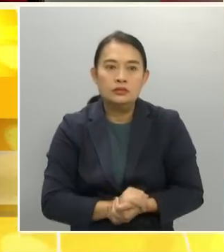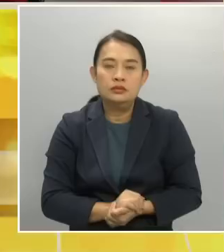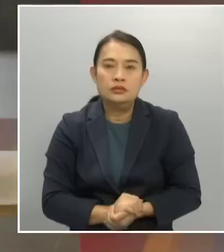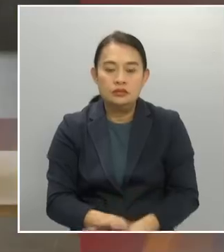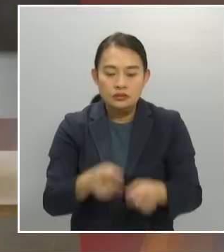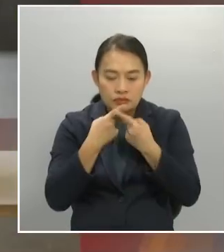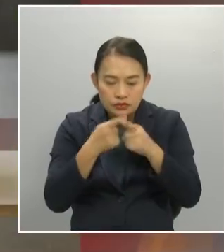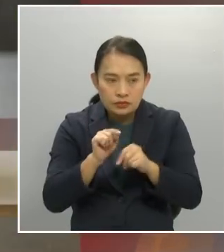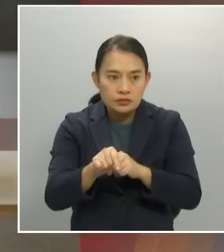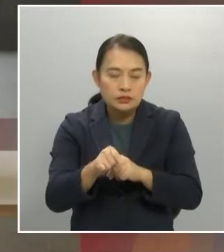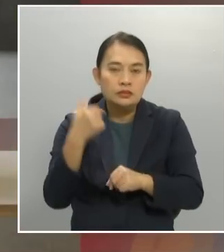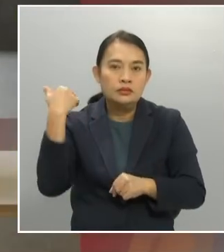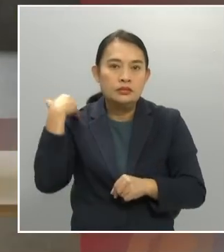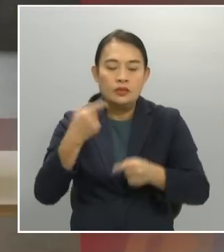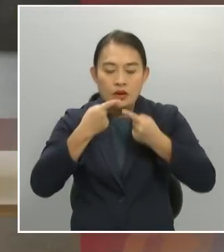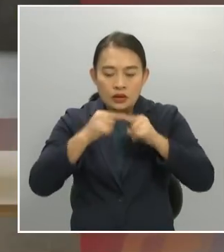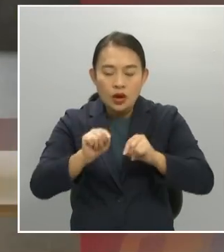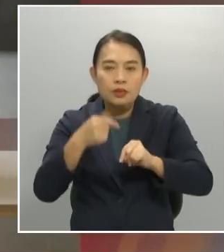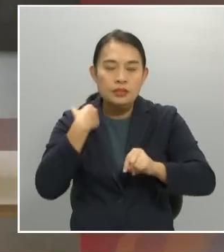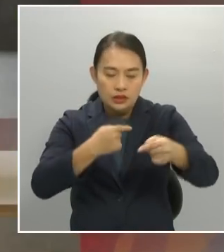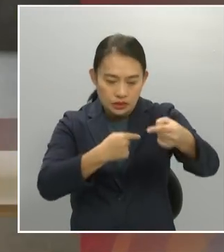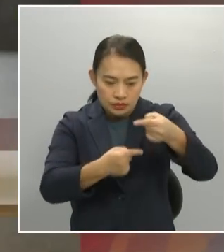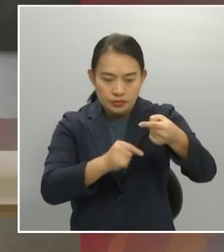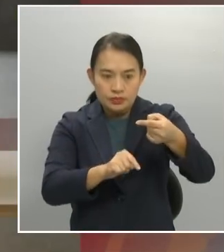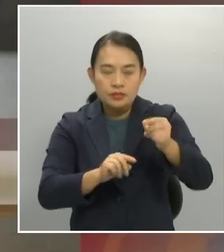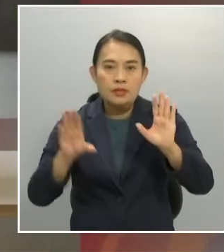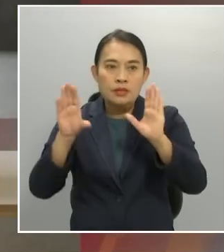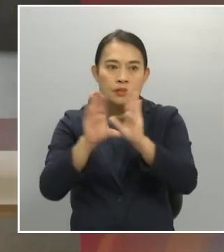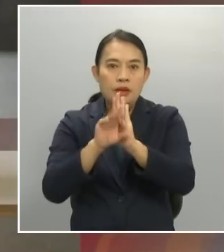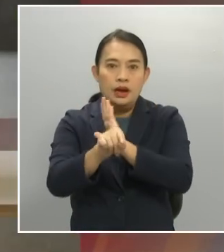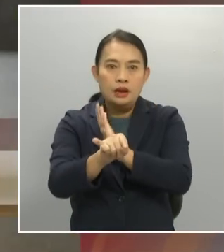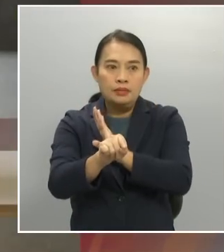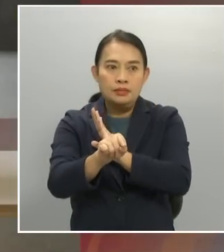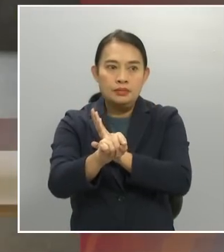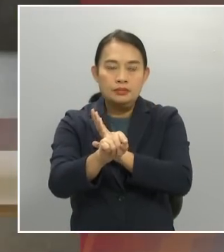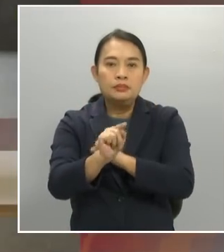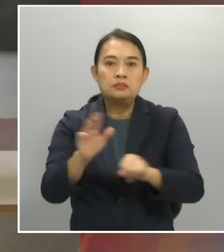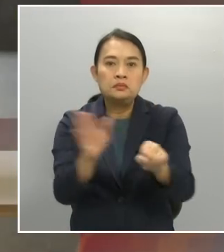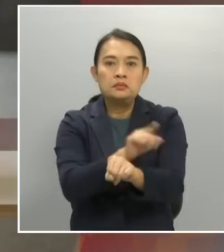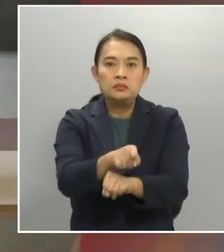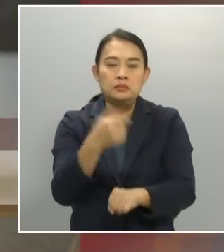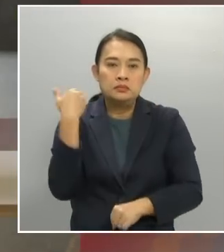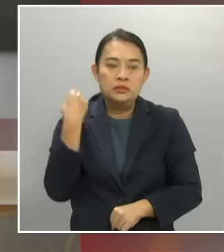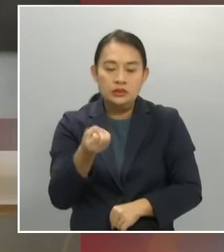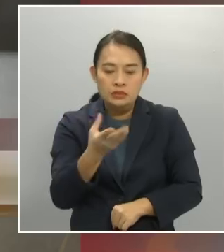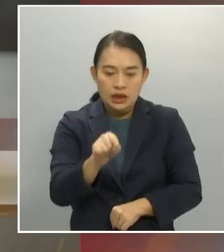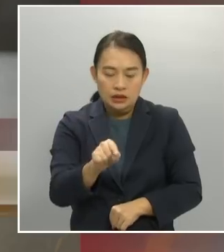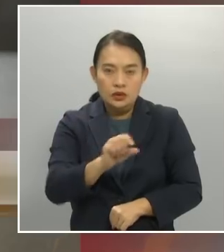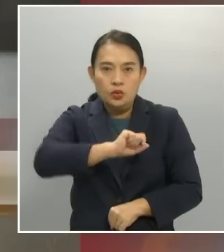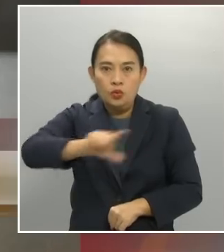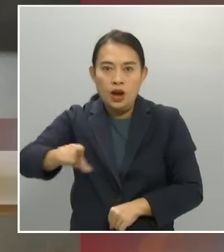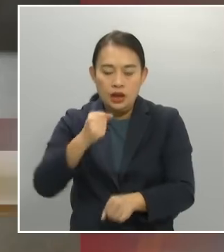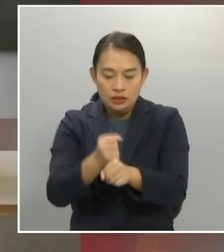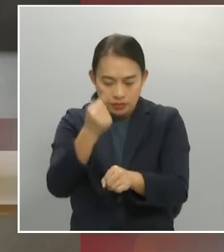ตอบบางคำตอบคุณสุทัศน์ตอบคำถามภาพเต็มแซ่บกว่านี้อีกแต่ลมไม่ได้จริงๆเดี๋ยวเพจ